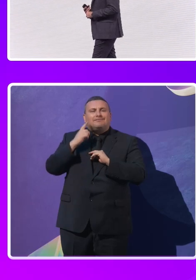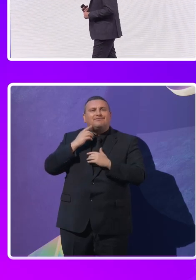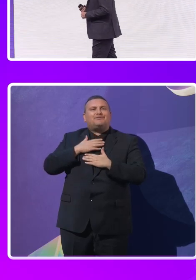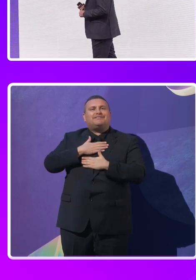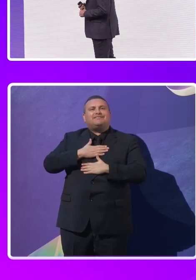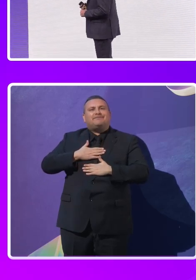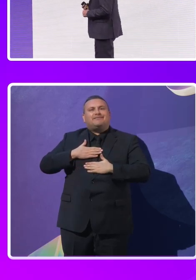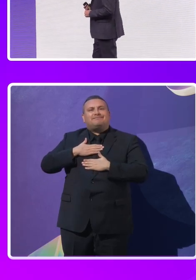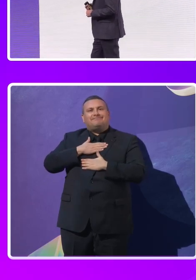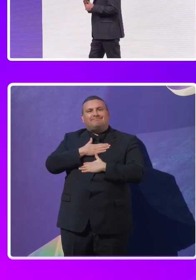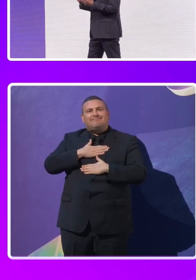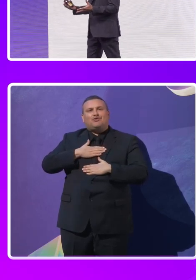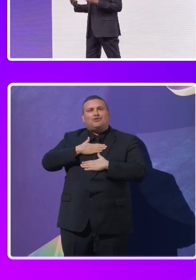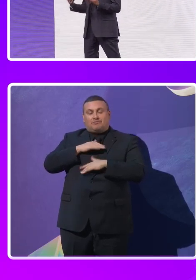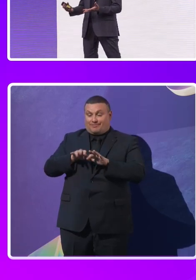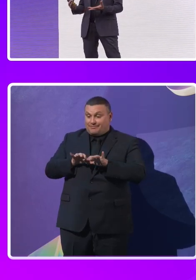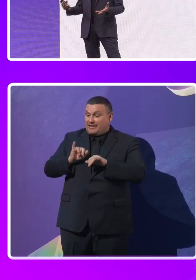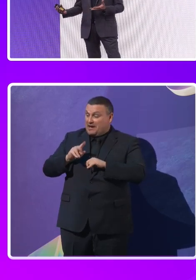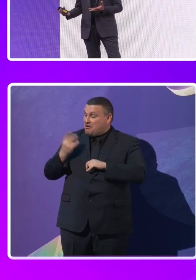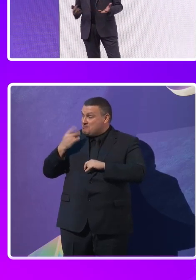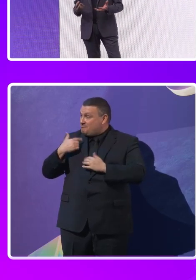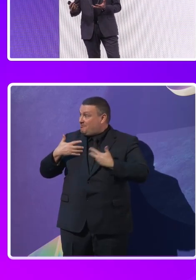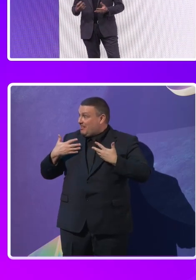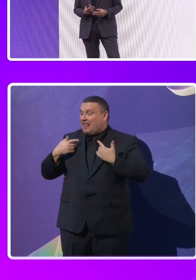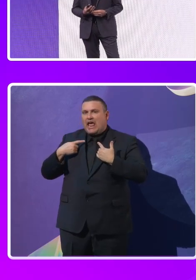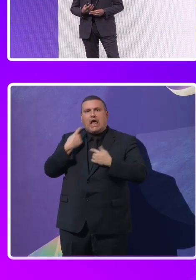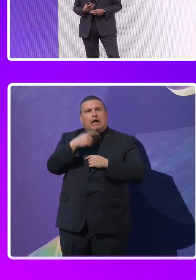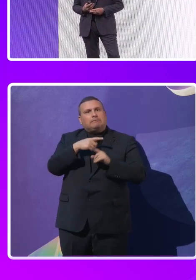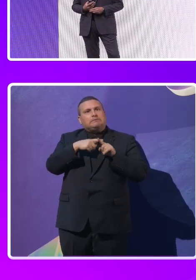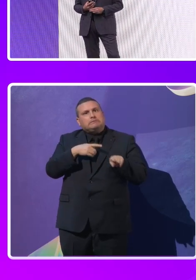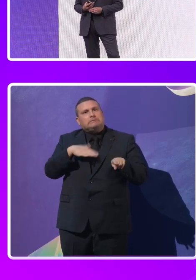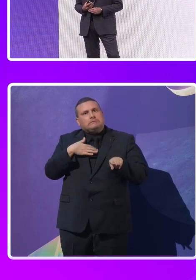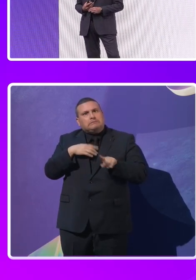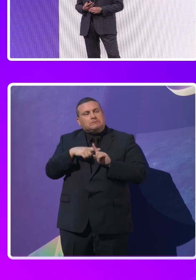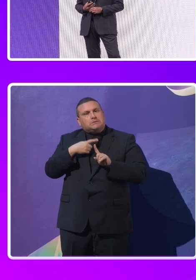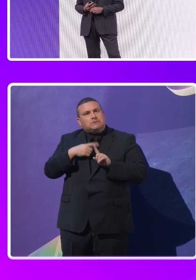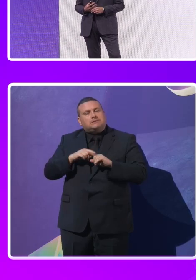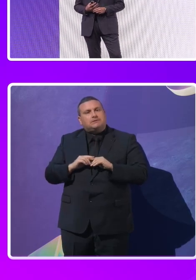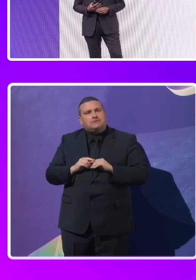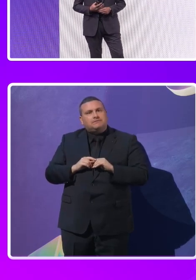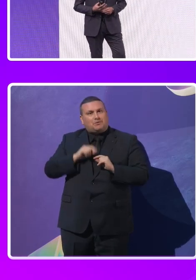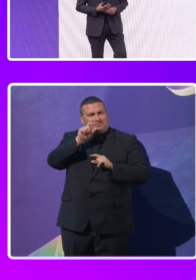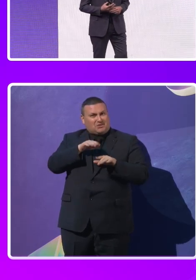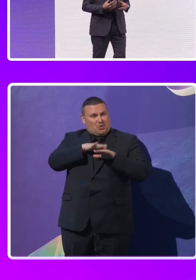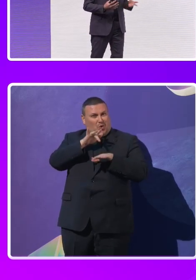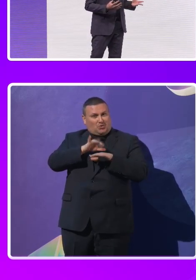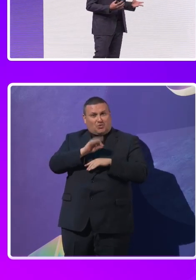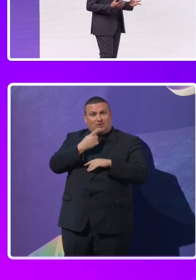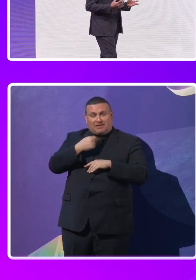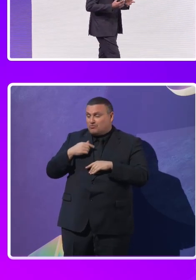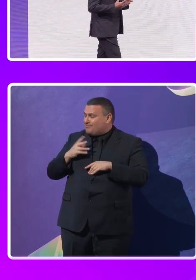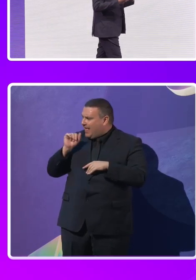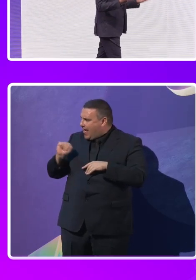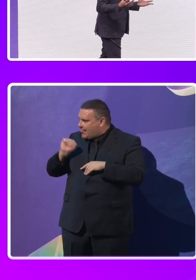questa tecnologia testimonianza diretta di chi la usa mi dice Andrea magari